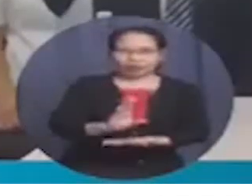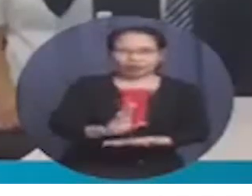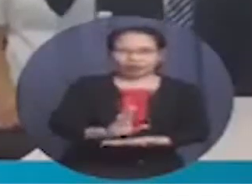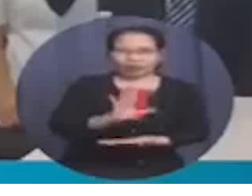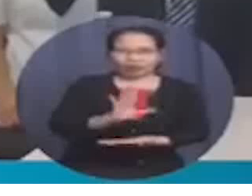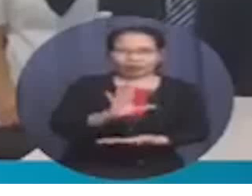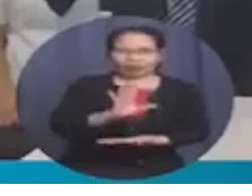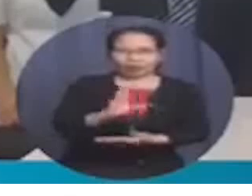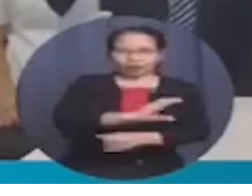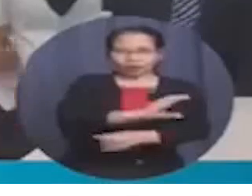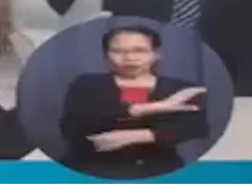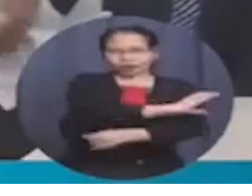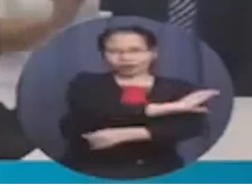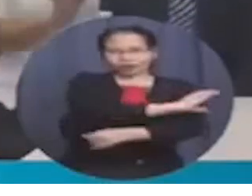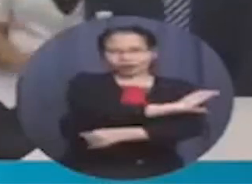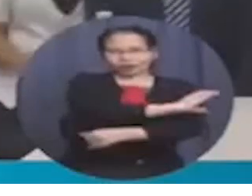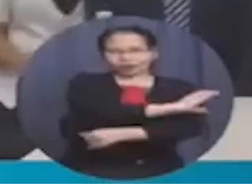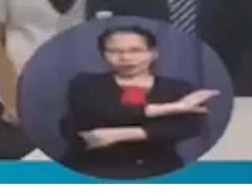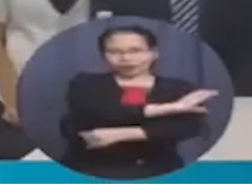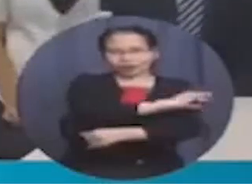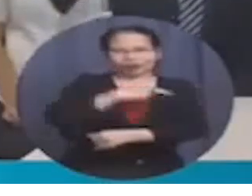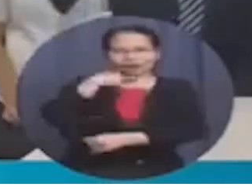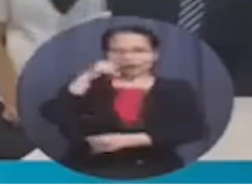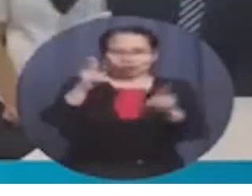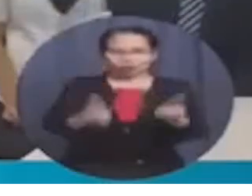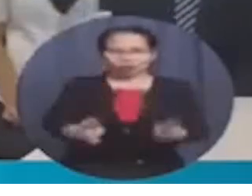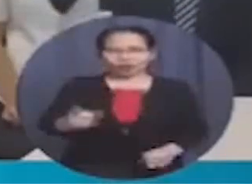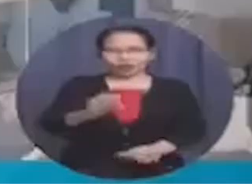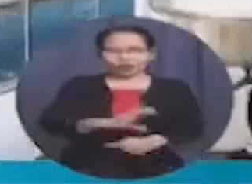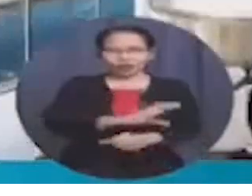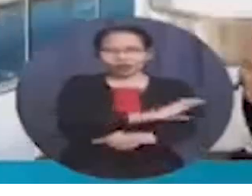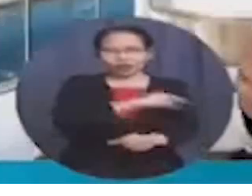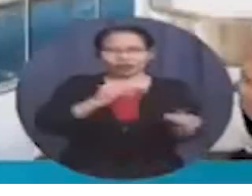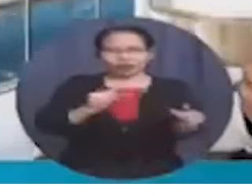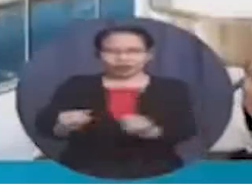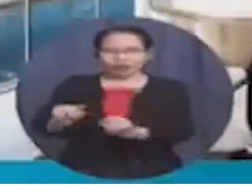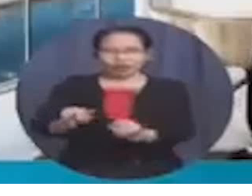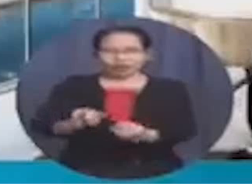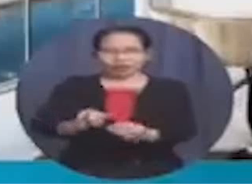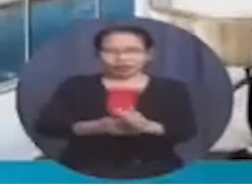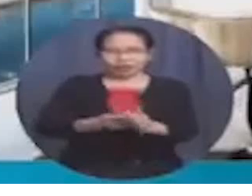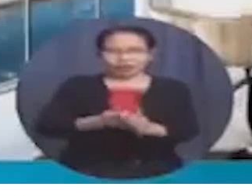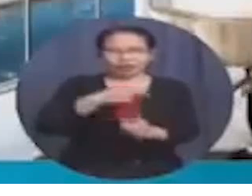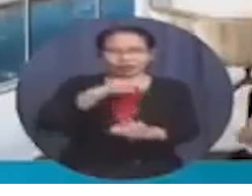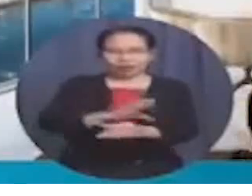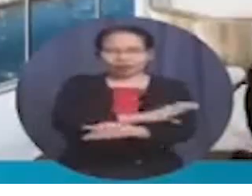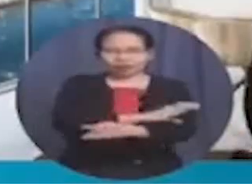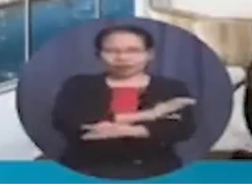16,405 computers. Hindi po tao yon, computer yon. Maaring sa isang computer, eh